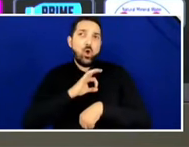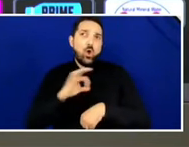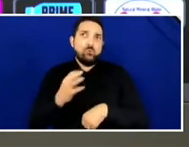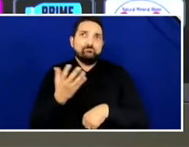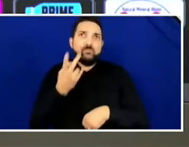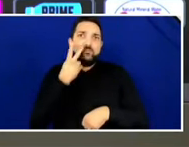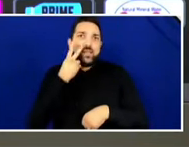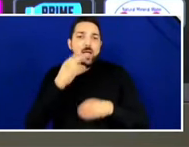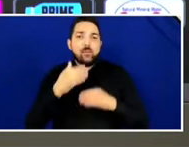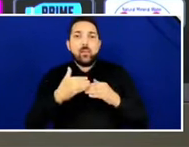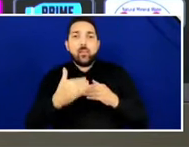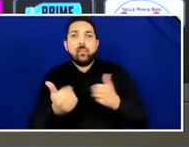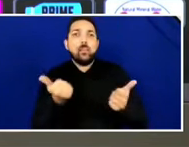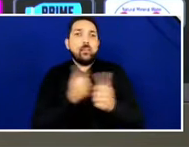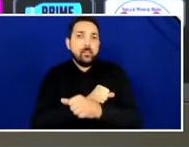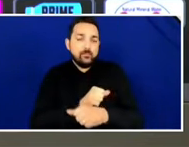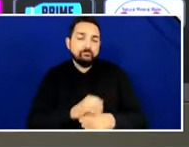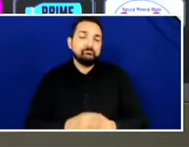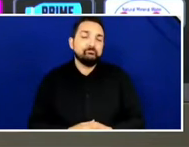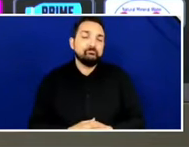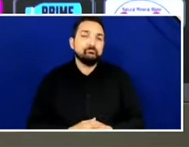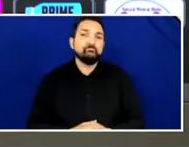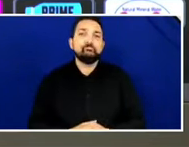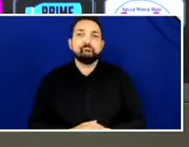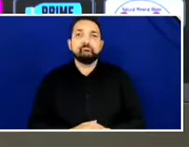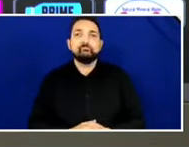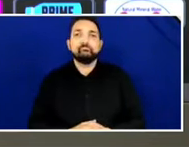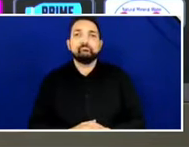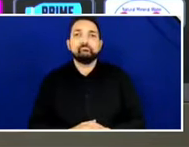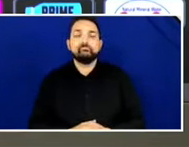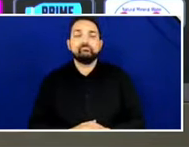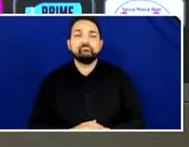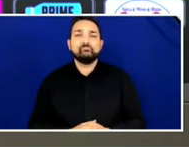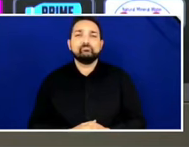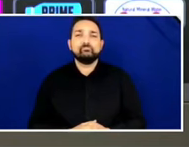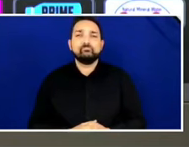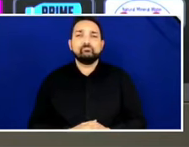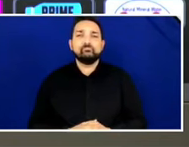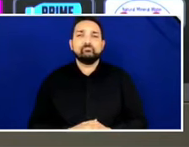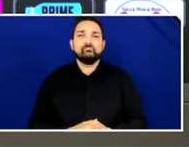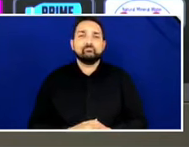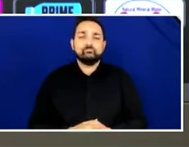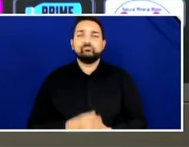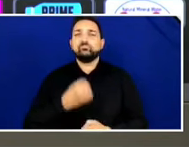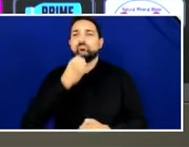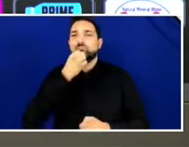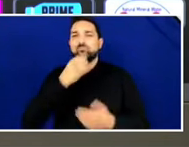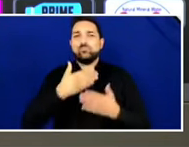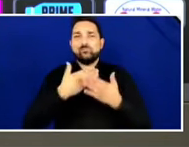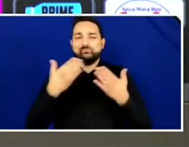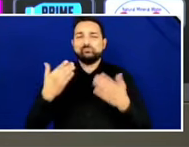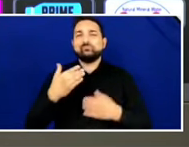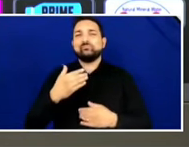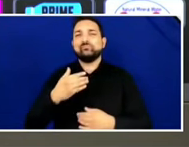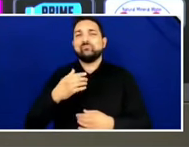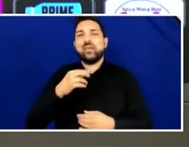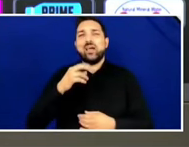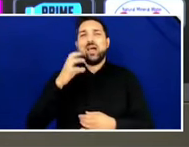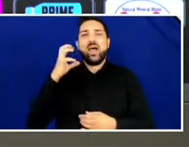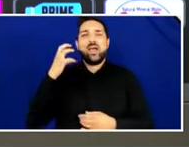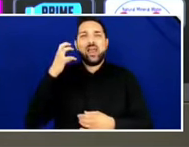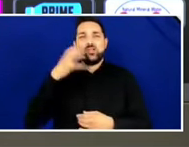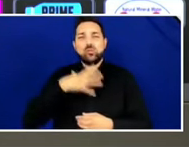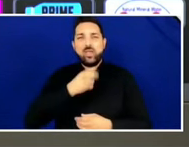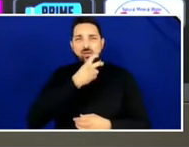con noi Antonio Paolino radio bianconera dal suo punto di vista ha cambiato